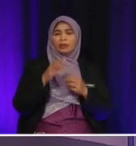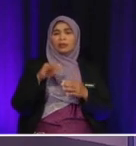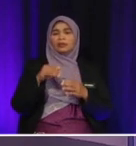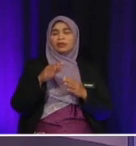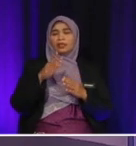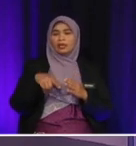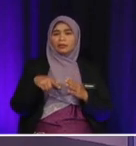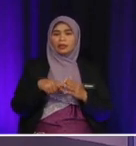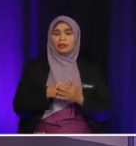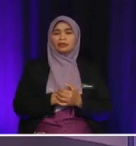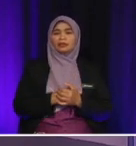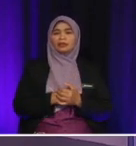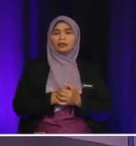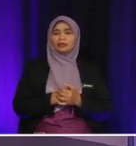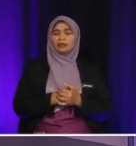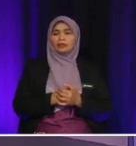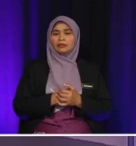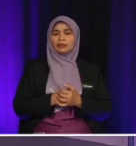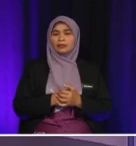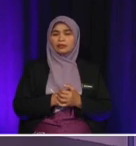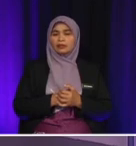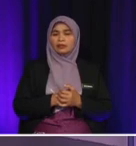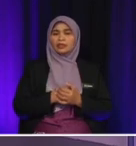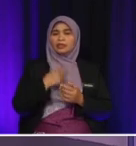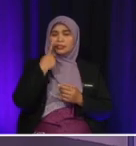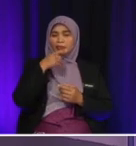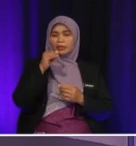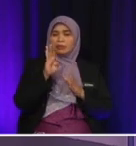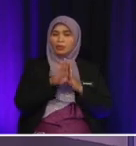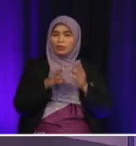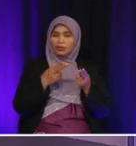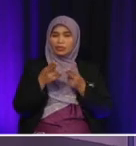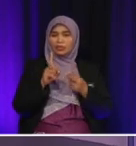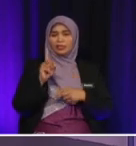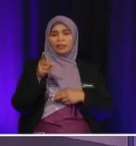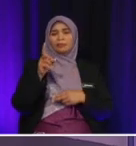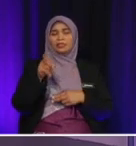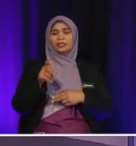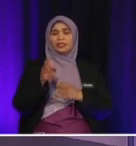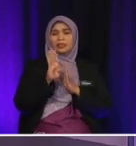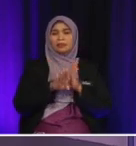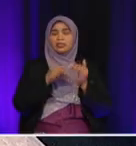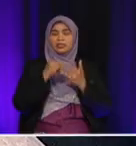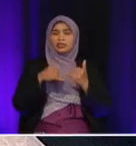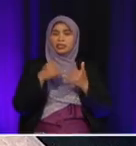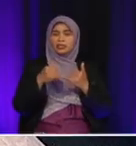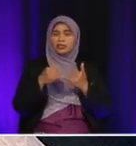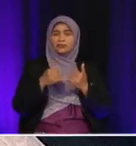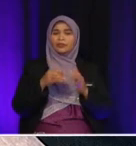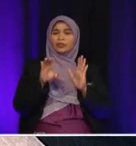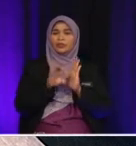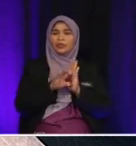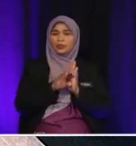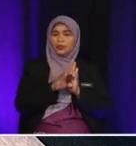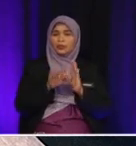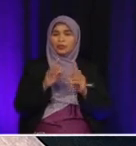manjadda wajada satu patah mengatakan Siapa yang berusaha dia pasti berjaya ya seterusnya kita lihat